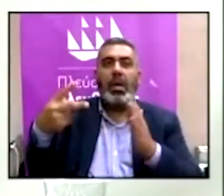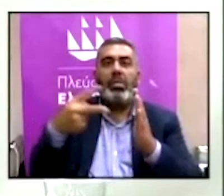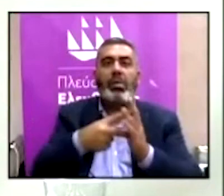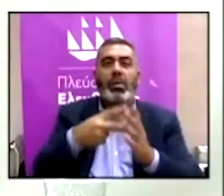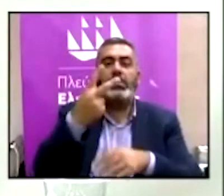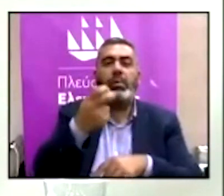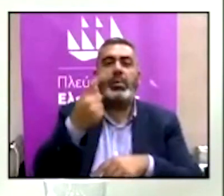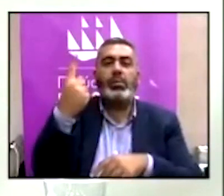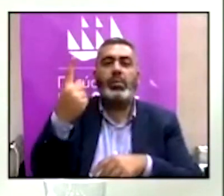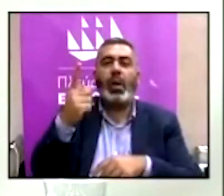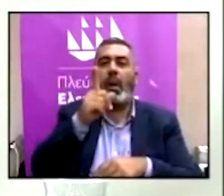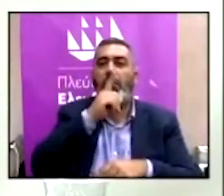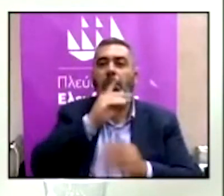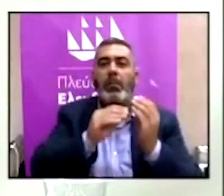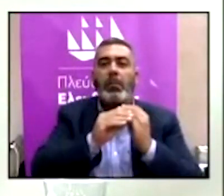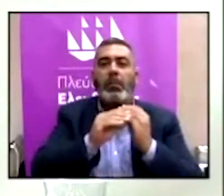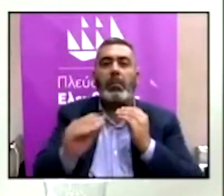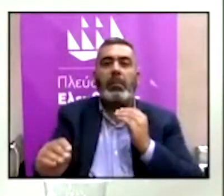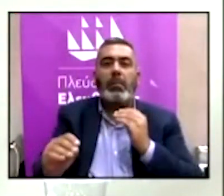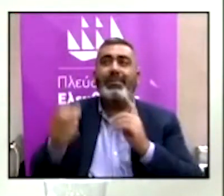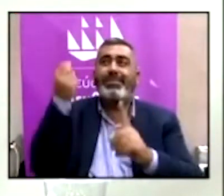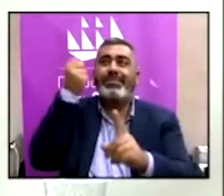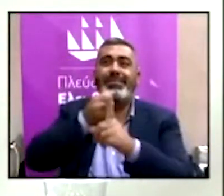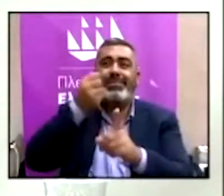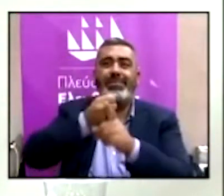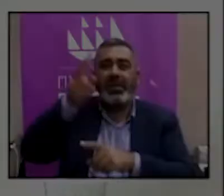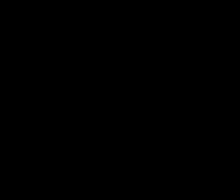χωρίς αυτές οι αποζημιώσεις να διεκδικούνται.